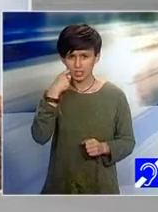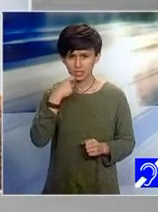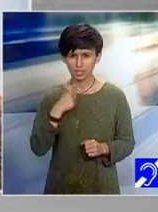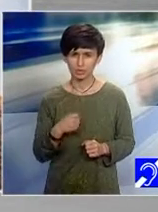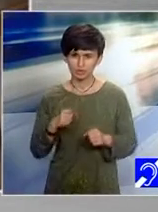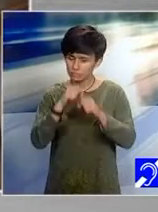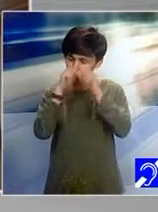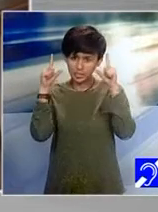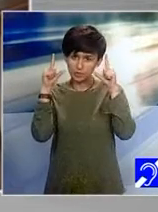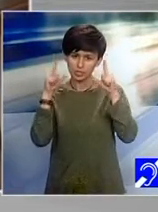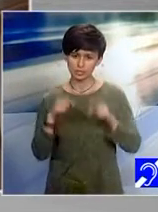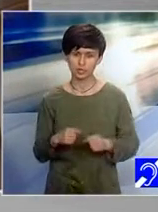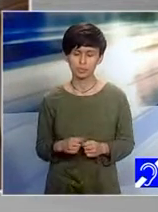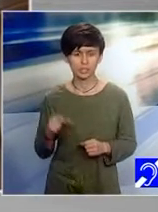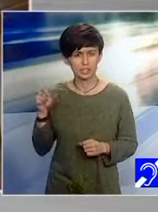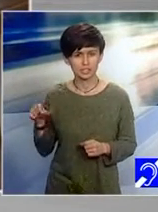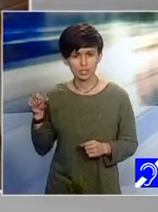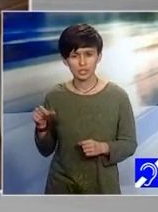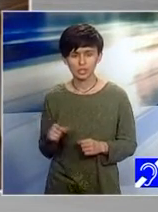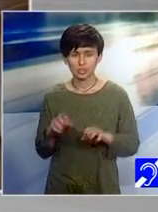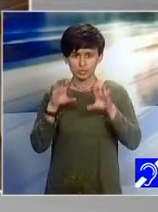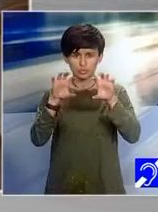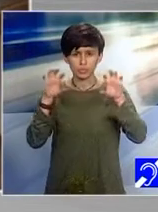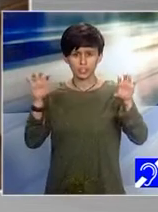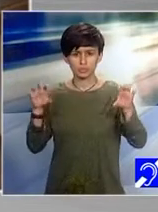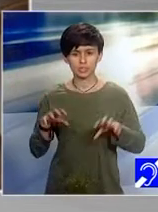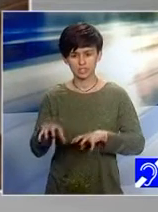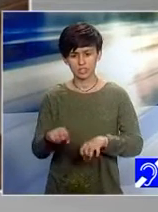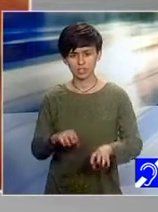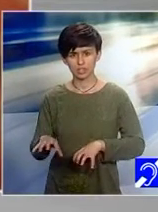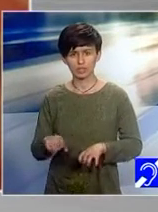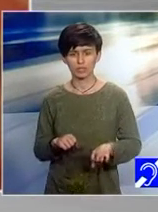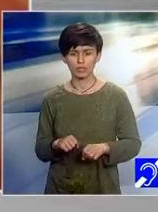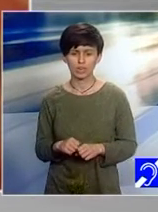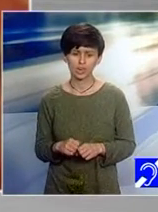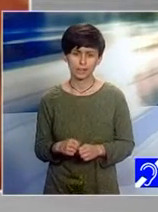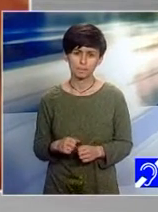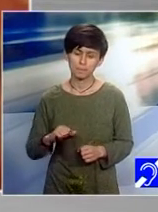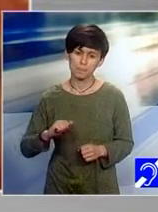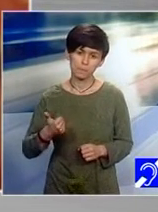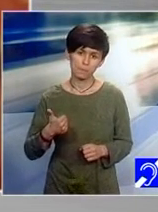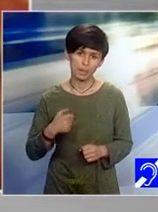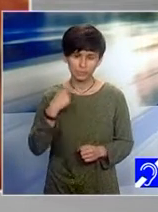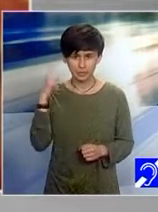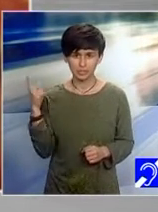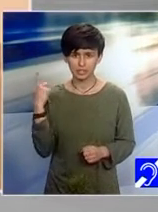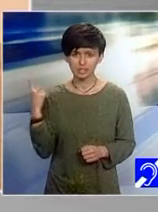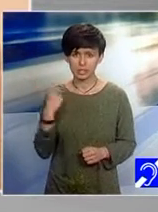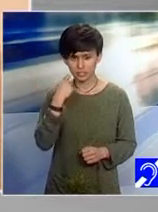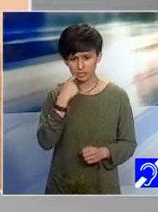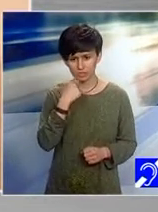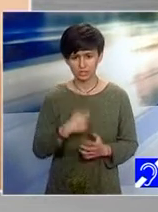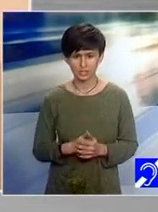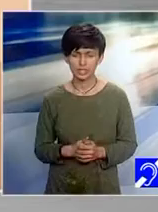și-au surprins concitadinii cu o expoziție de covoare orientale, prima de acest fel din orașul de pe Someș.